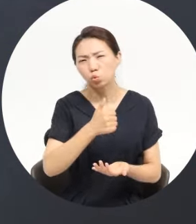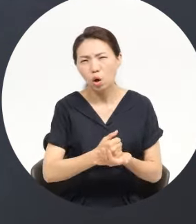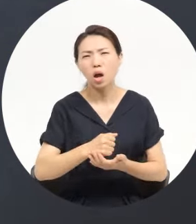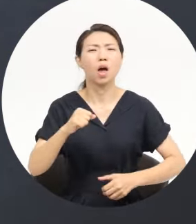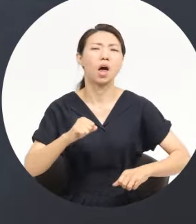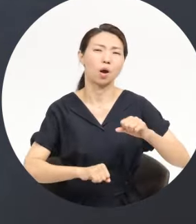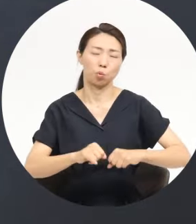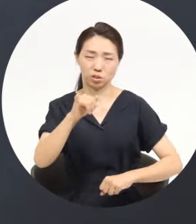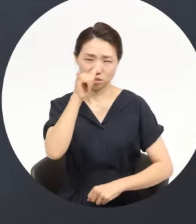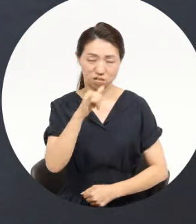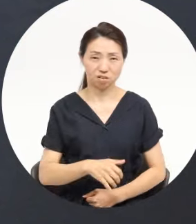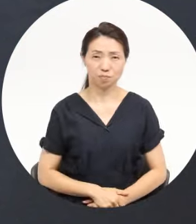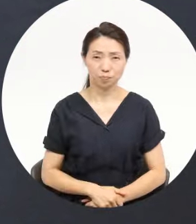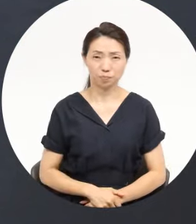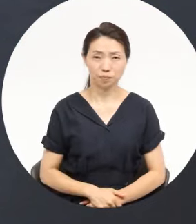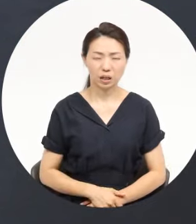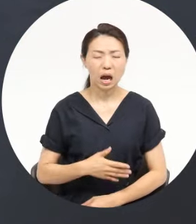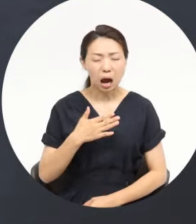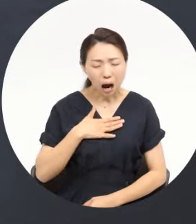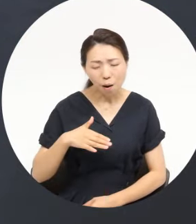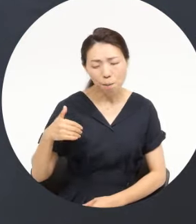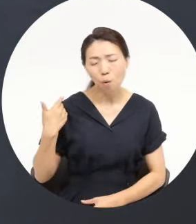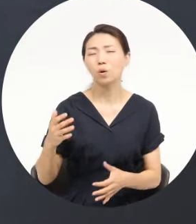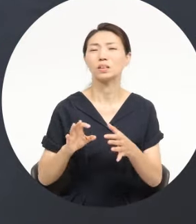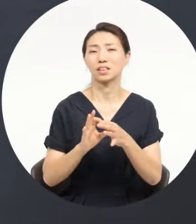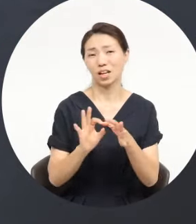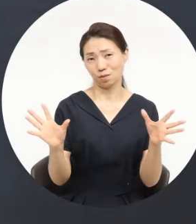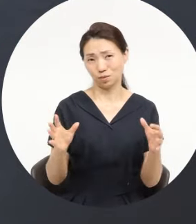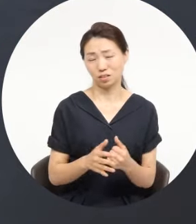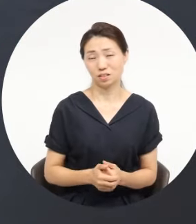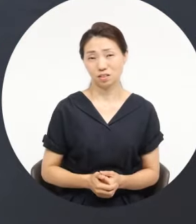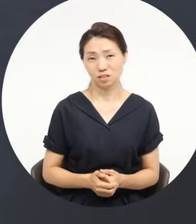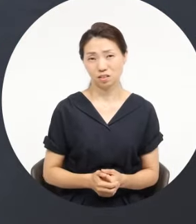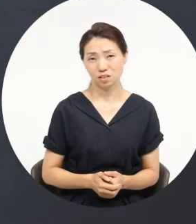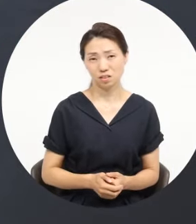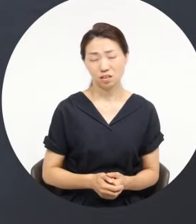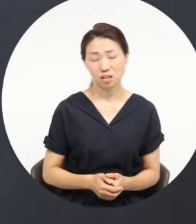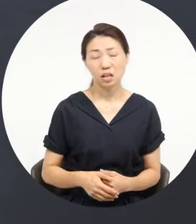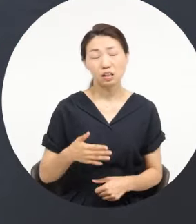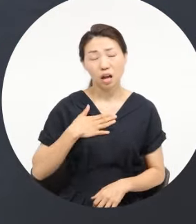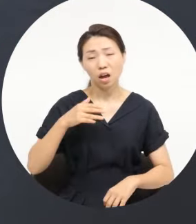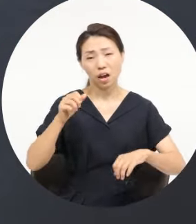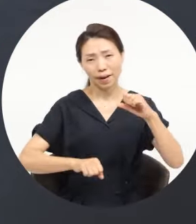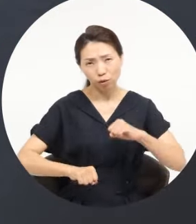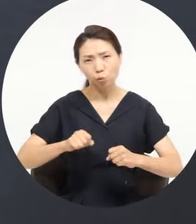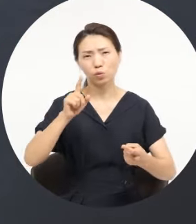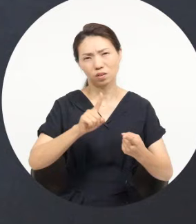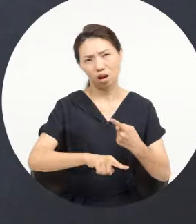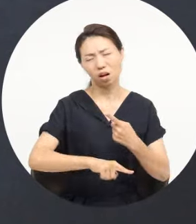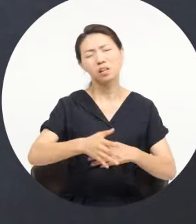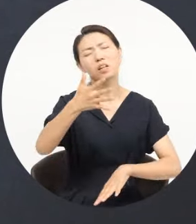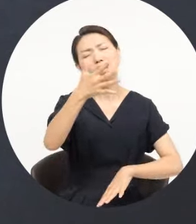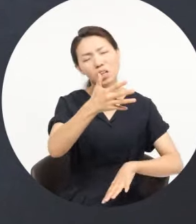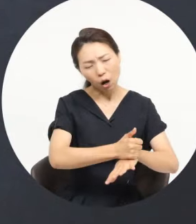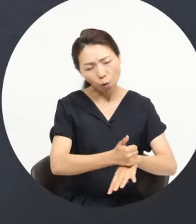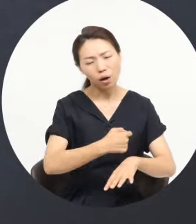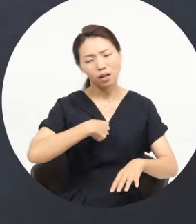얘기예요. 그러니까 그것이 내가 알고 지었든 모르고 지었든 그 결과는 받아들여야 된다는